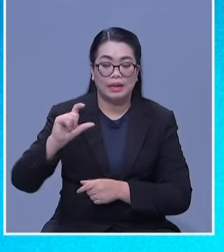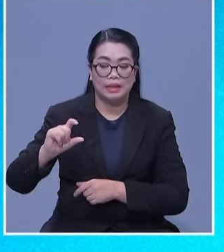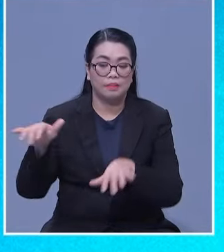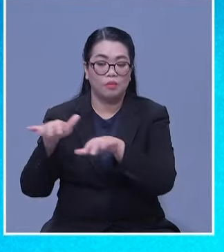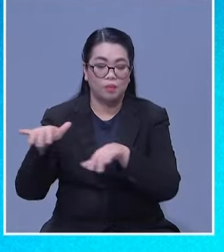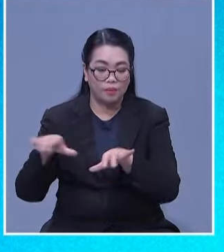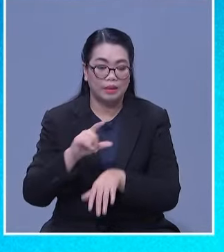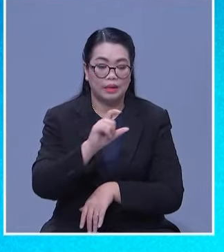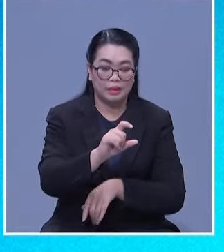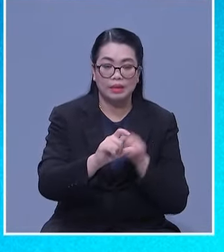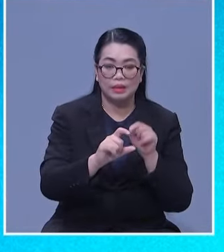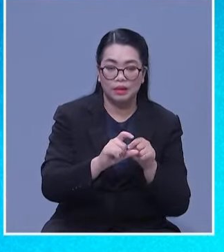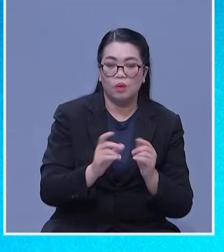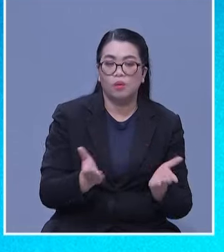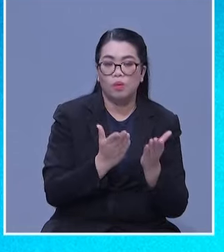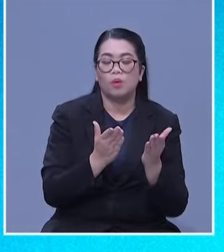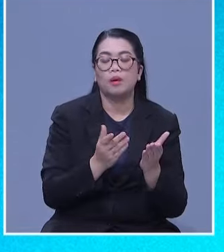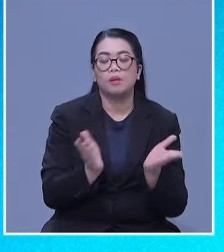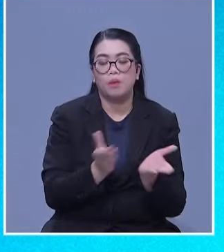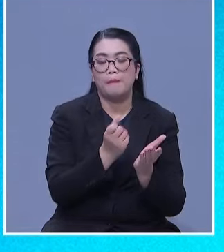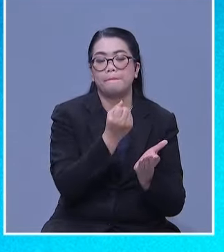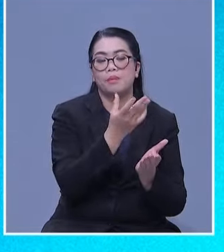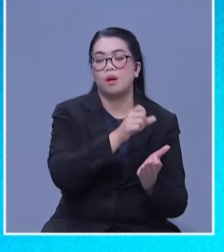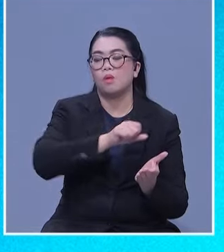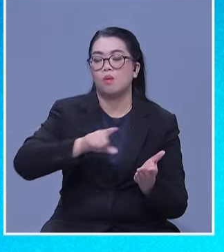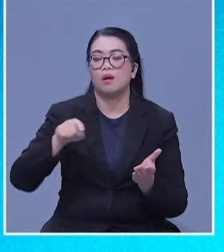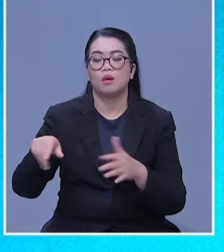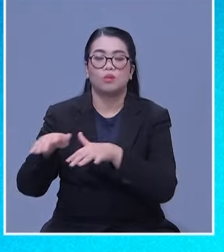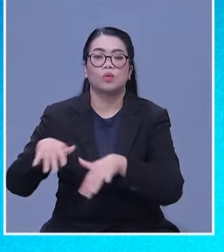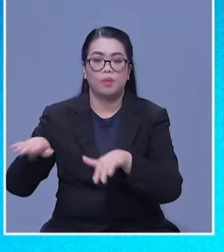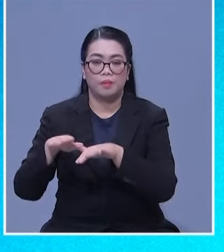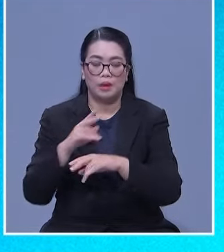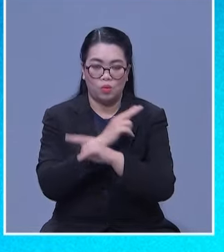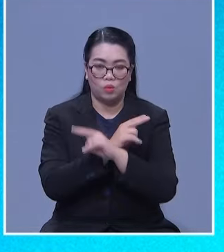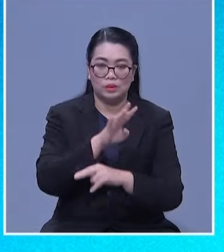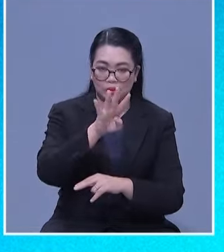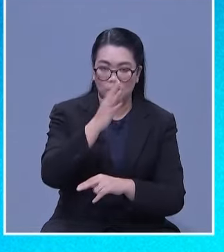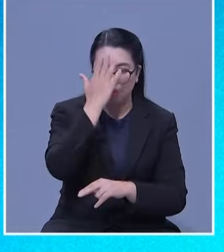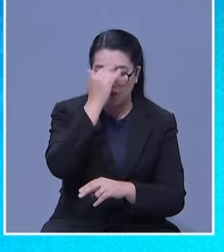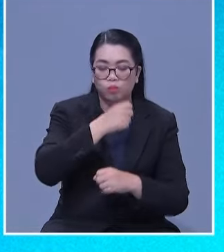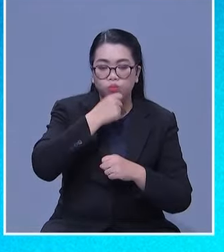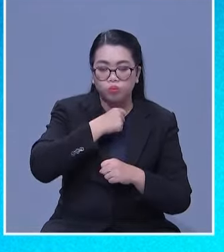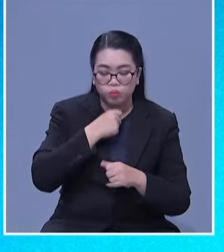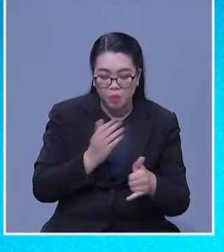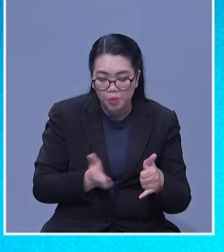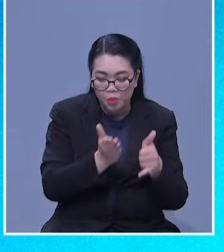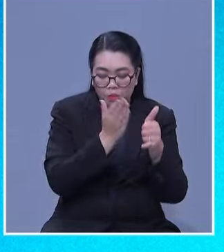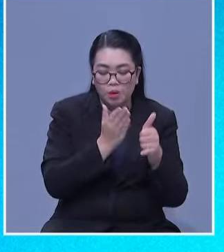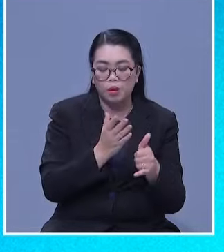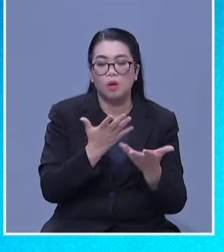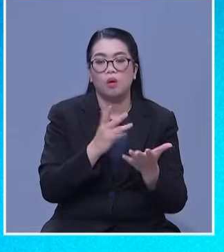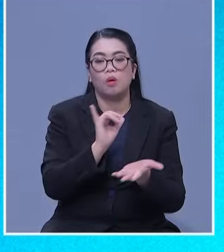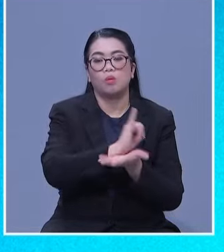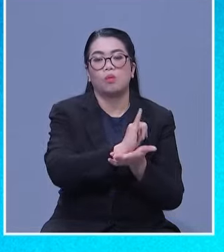อันดับที่หนึ่งเขาจะมีตัวกระตุ้นภูมิมากกว่าวัคซีนทั่วไปเนี่ย4เท่านะคะสามารถลดอัตราการนอนโรงพยาบ